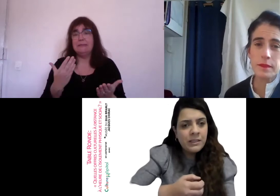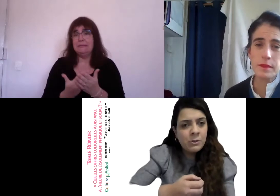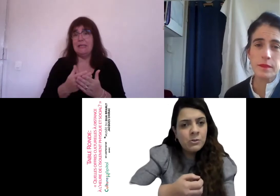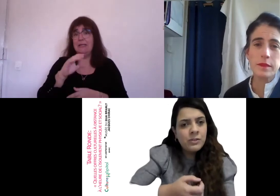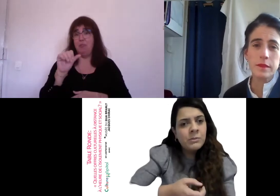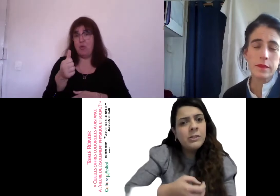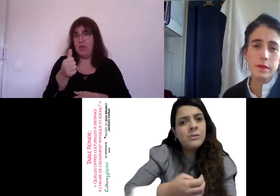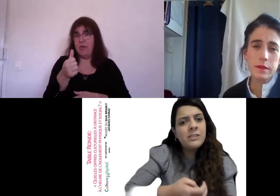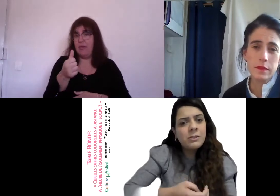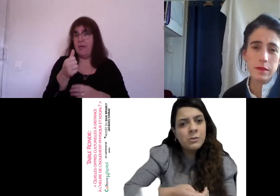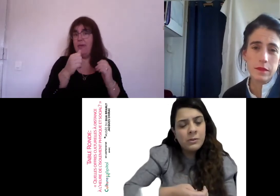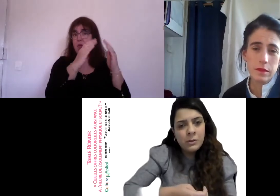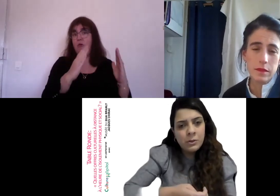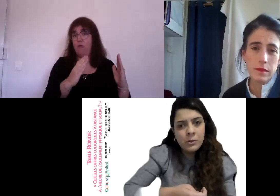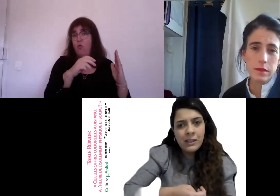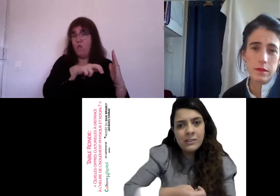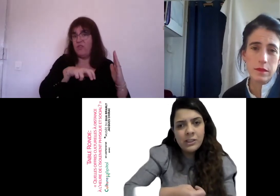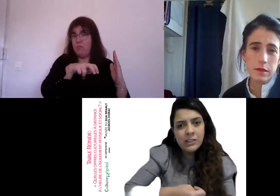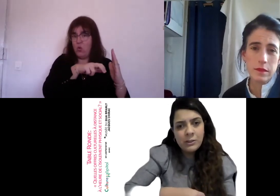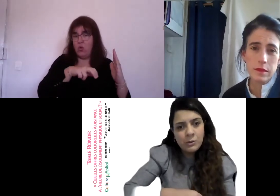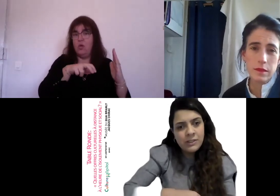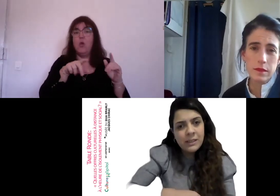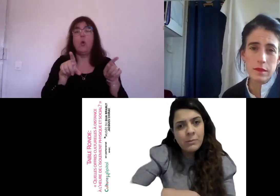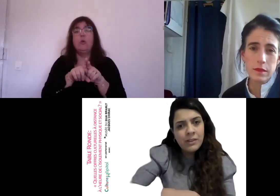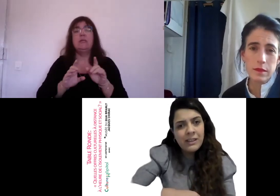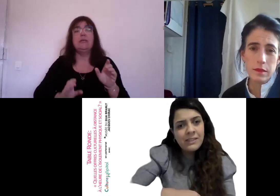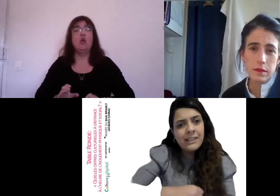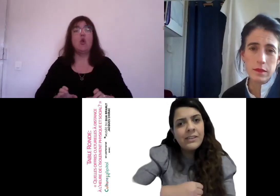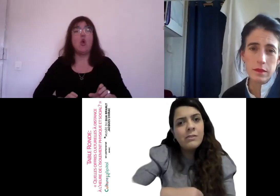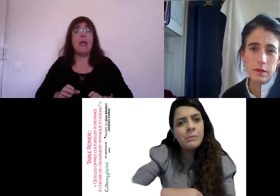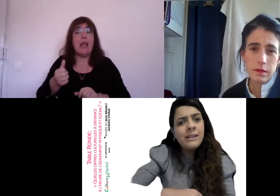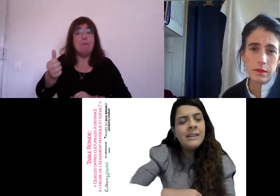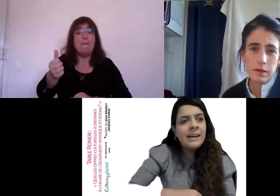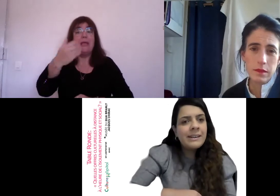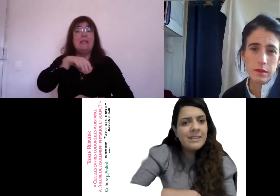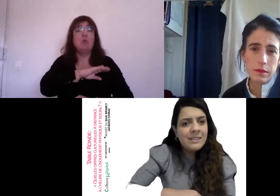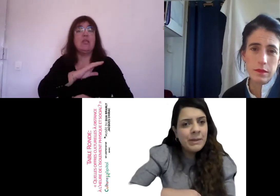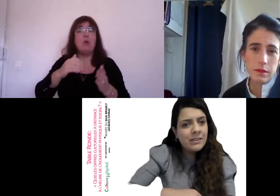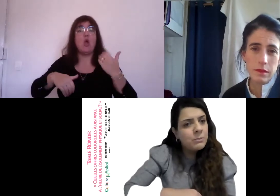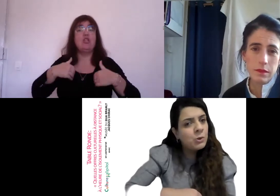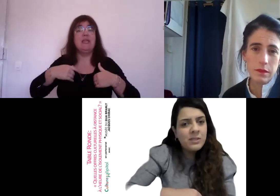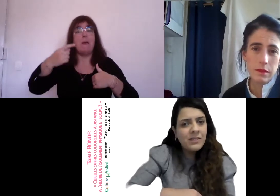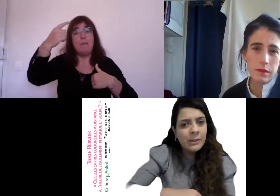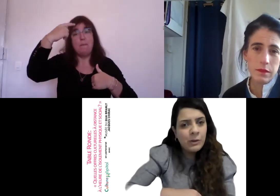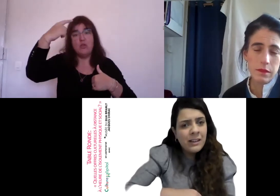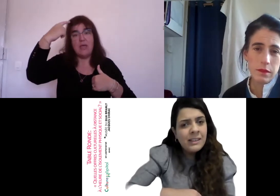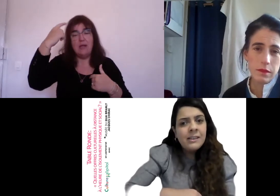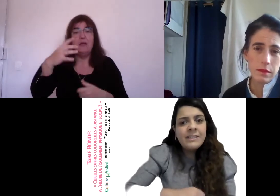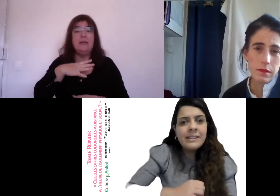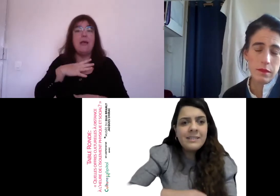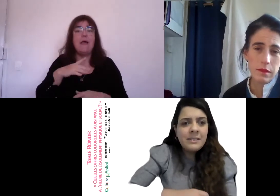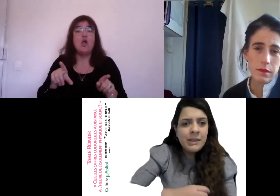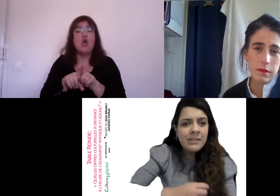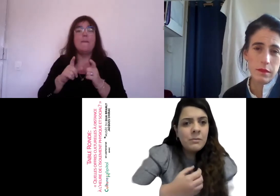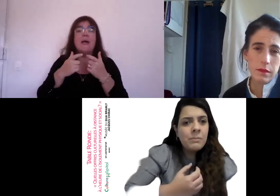premier confinement et aussi ce que notre collègue chargé de handicap mental a fait. Il a développé un accessimètre pour toutes ces vidéos-là.